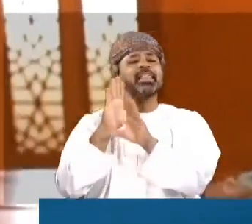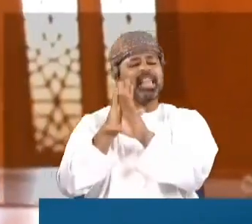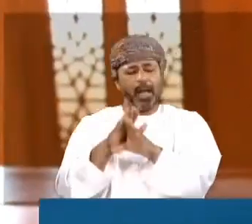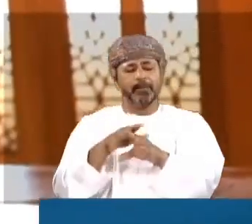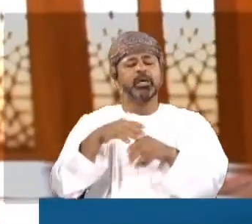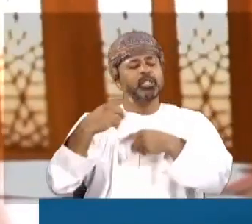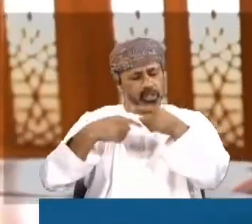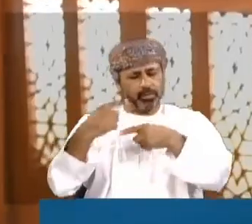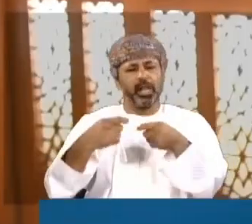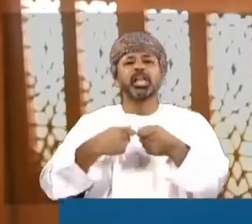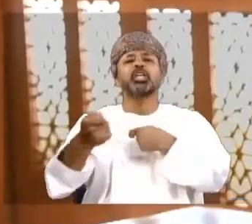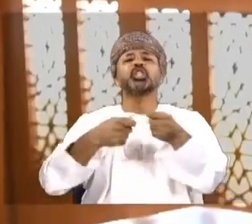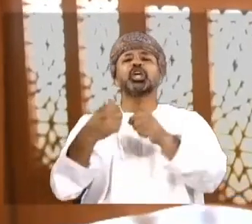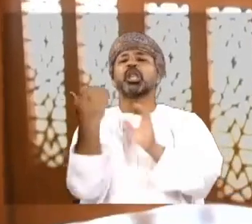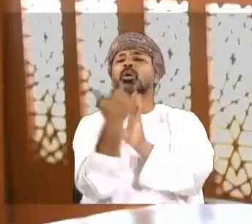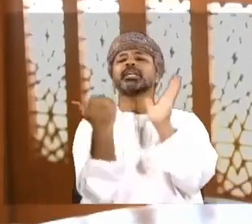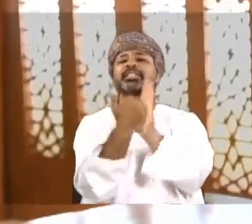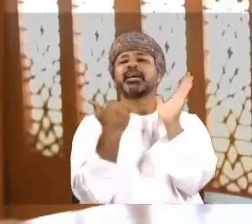استدامة القطاع الخاص.